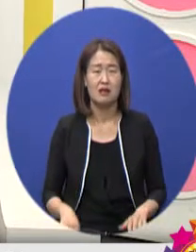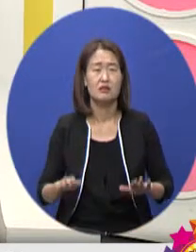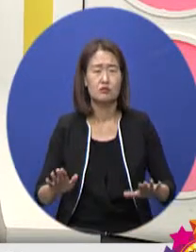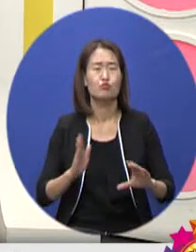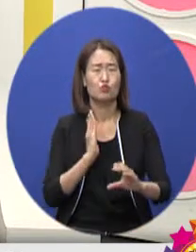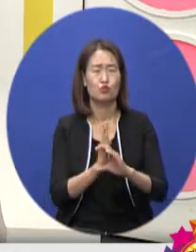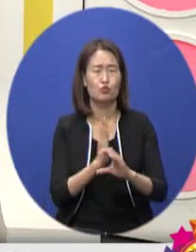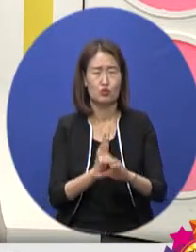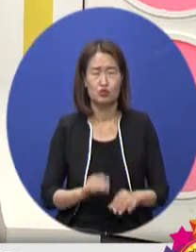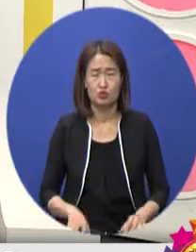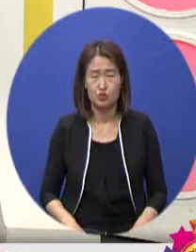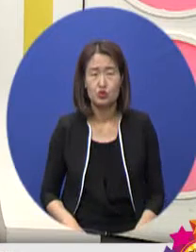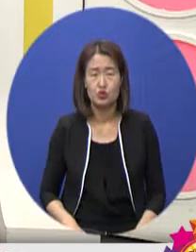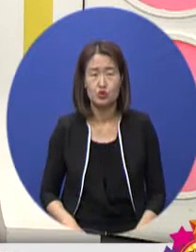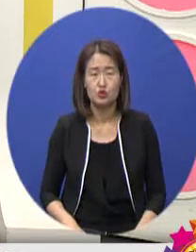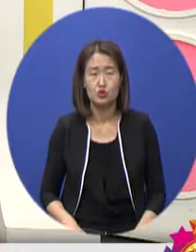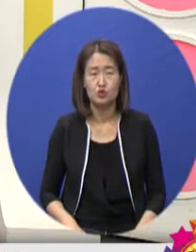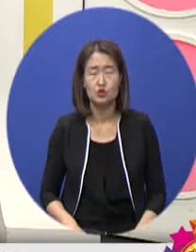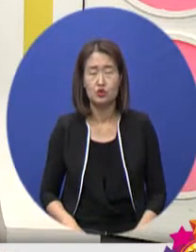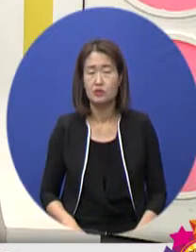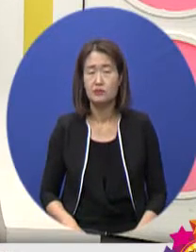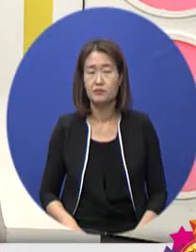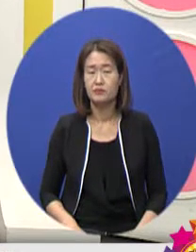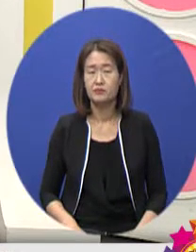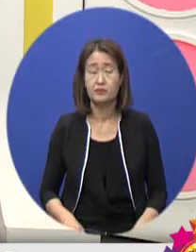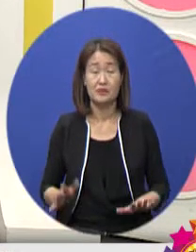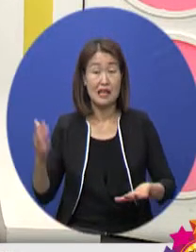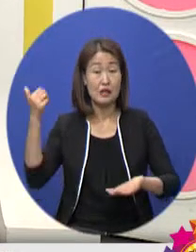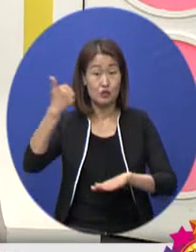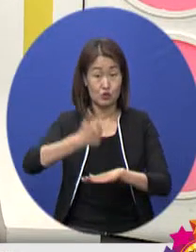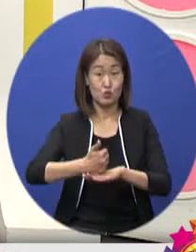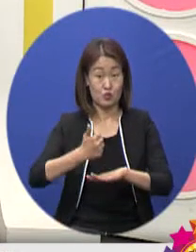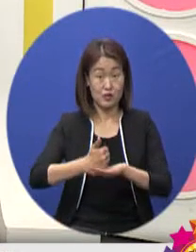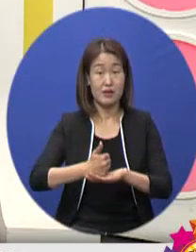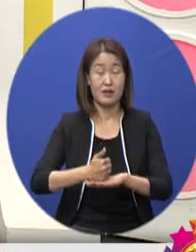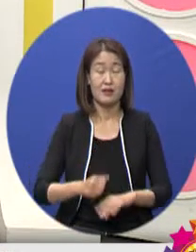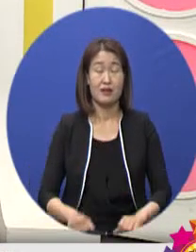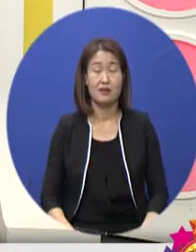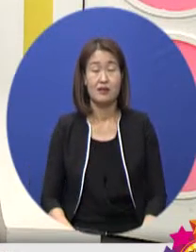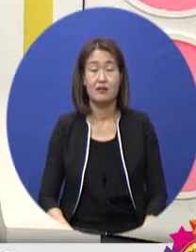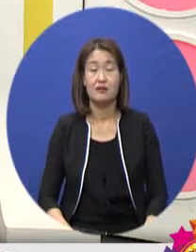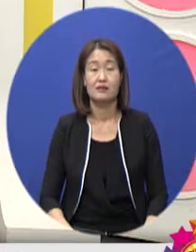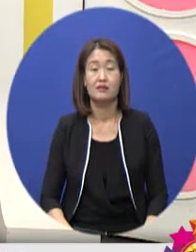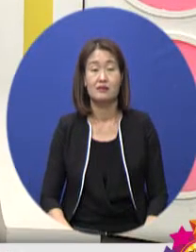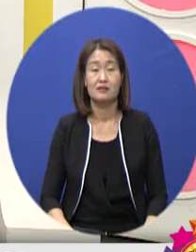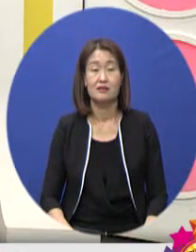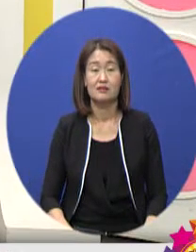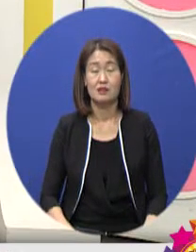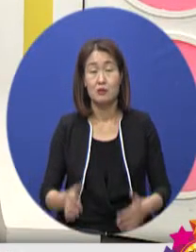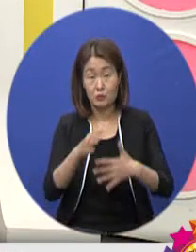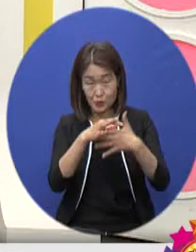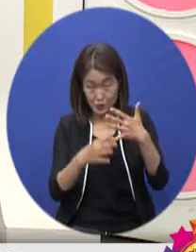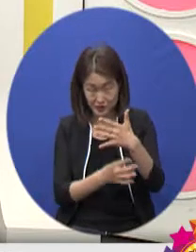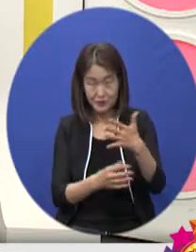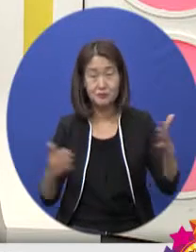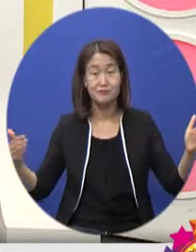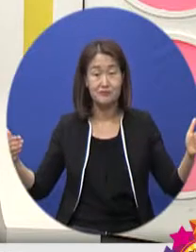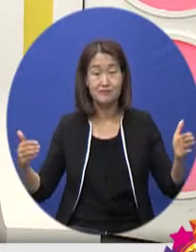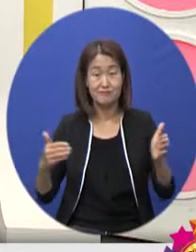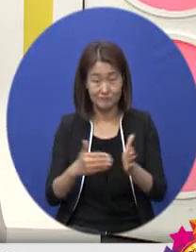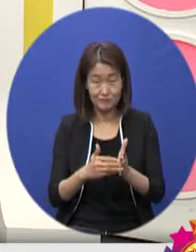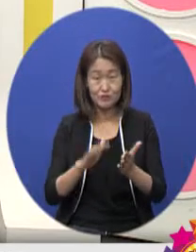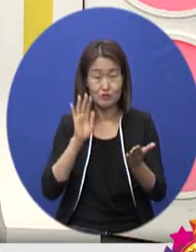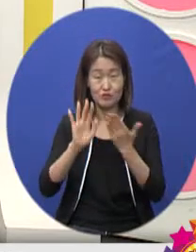해요. 그래서 네. 이제 안중에 와서 저기 프로그램 하고 네.